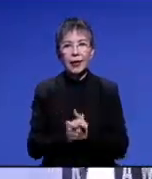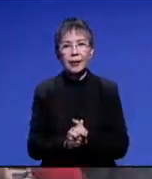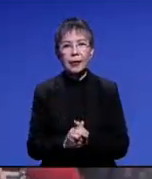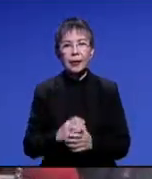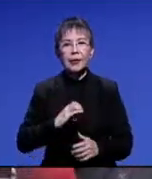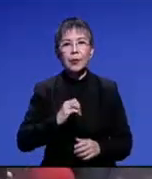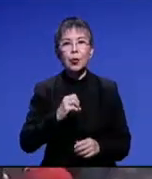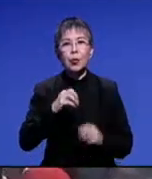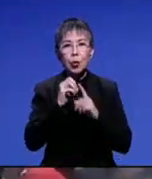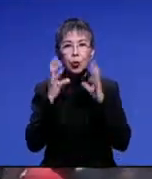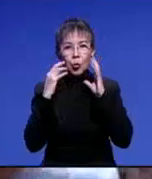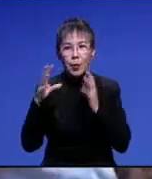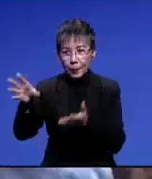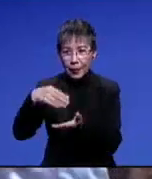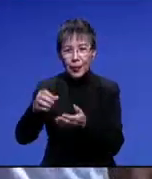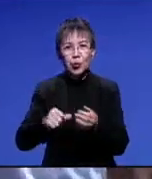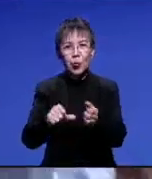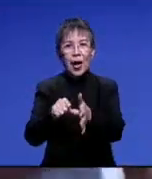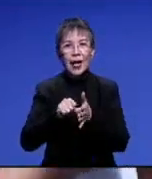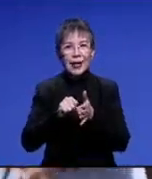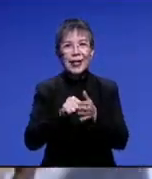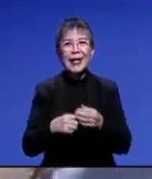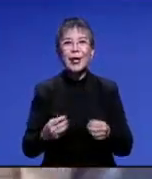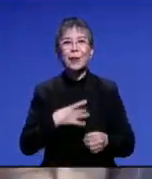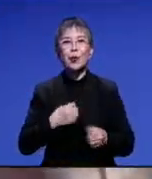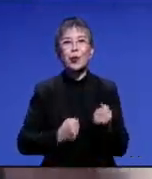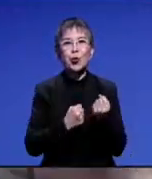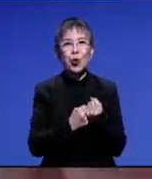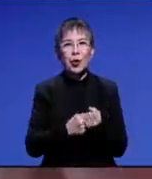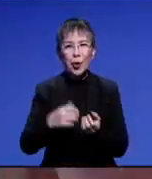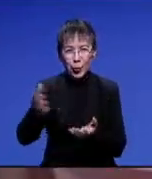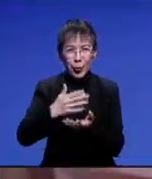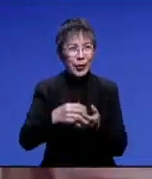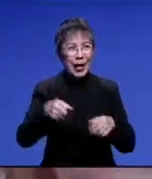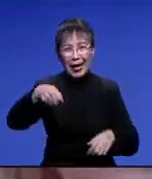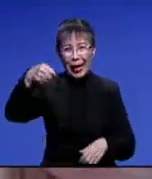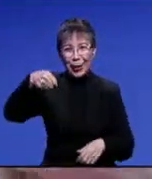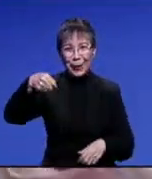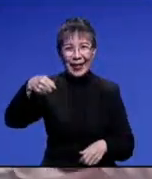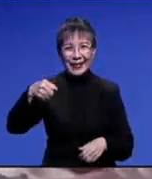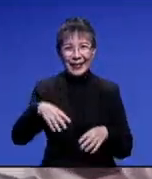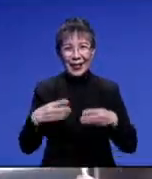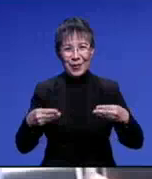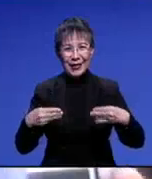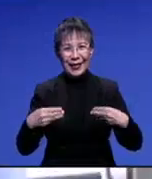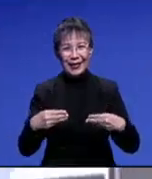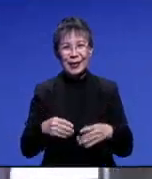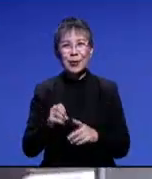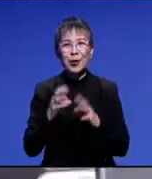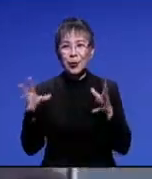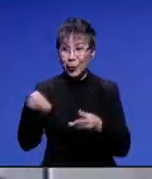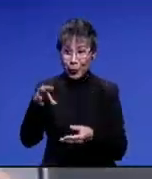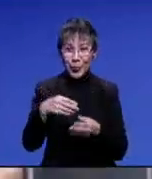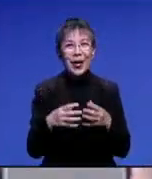ini juga menggalang dana sumbangan kampanye dari para pendukungnya. Uang itu dikemas dalam kantung plastik. Selain itu, Prabowo juga mengumpulkan